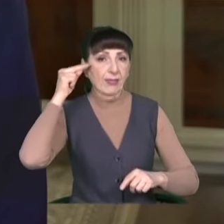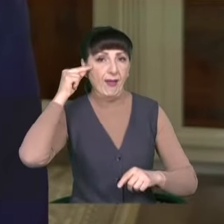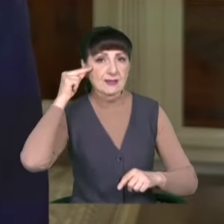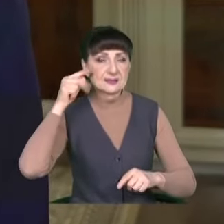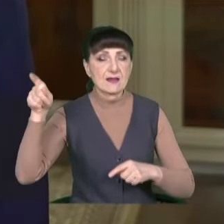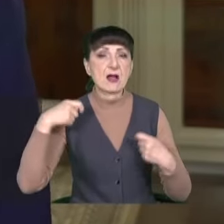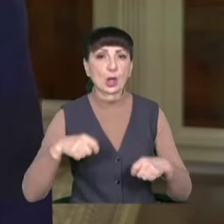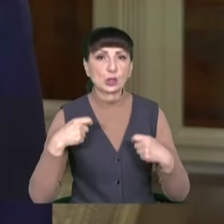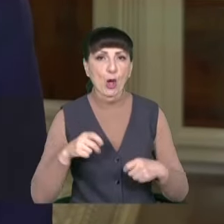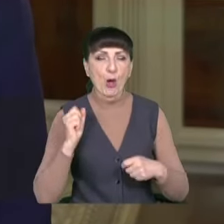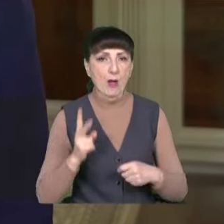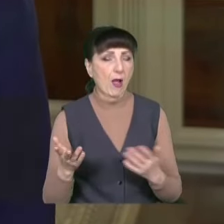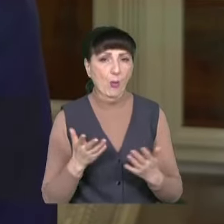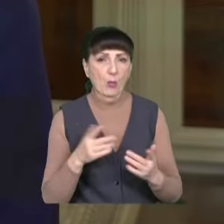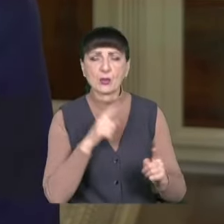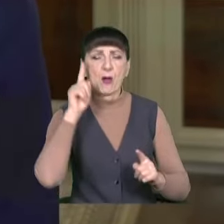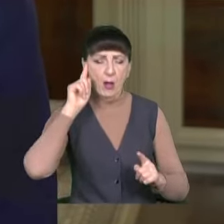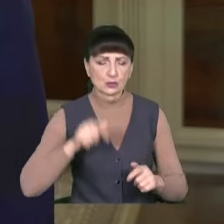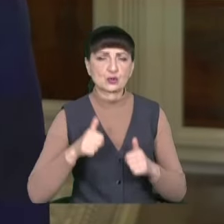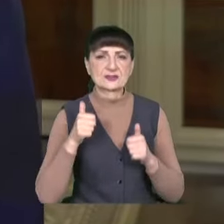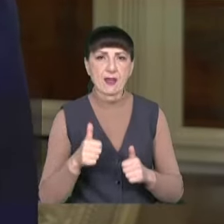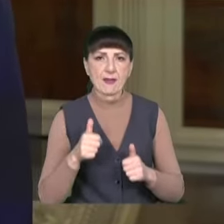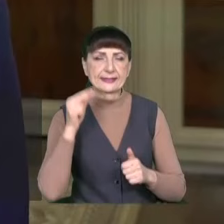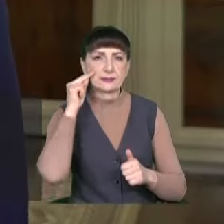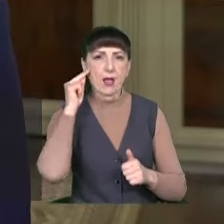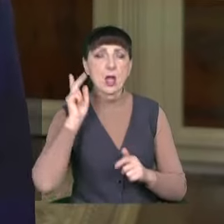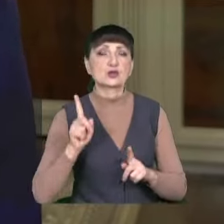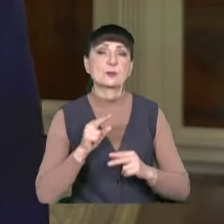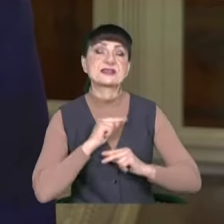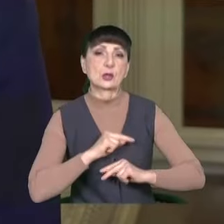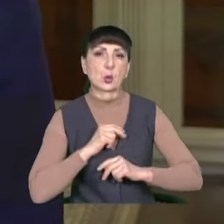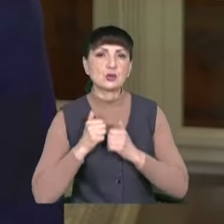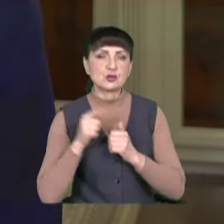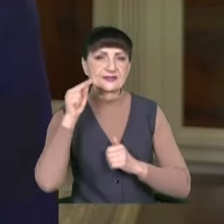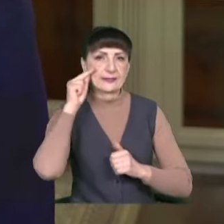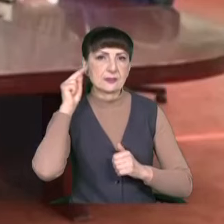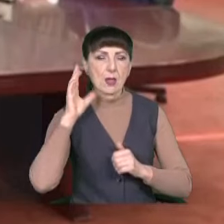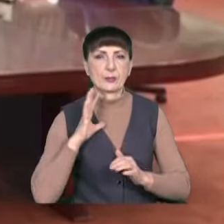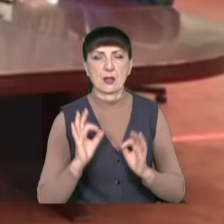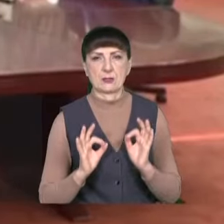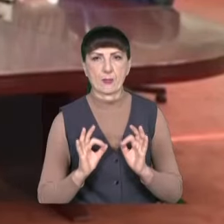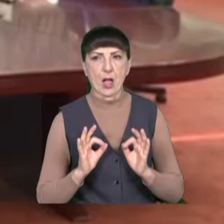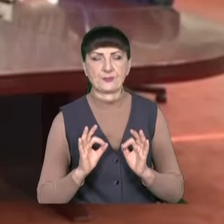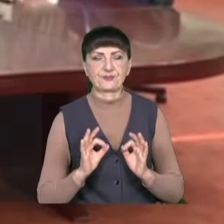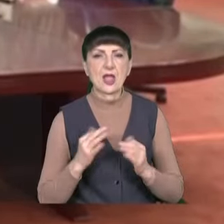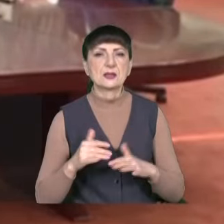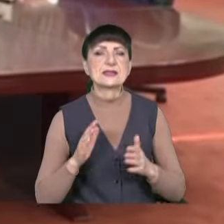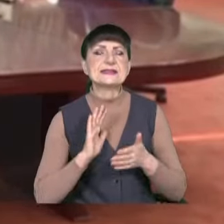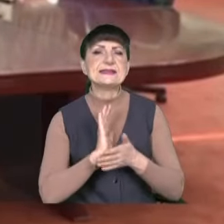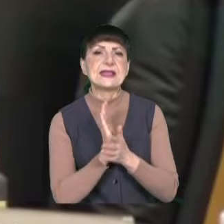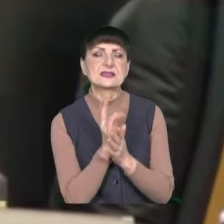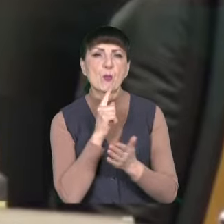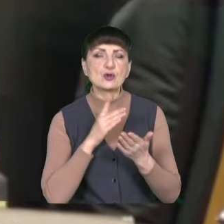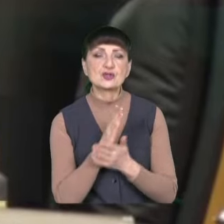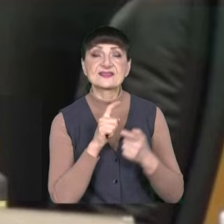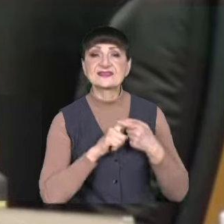рынок. Китай хорошо эту страну знает. Предполагает, чтобы сотрудничество было, скажем так, равномерным. Выстраивать тесные политические